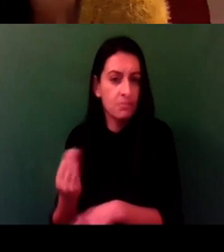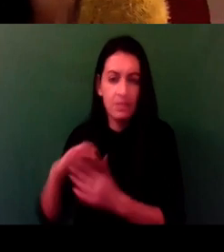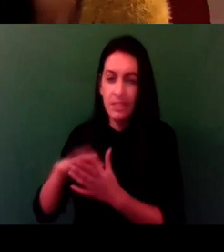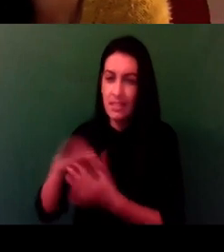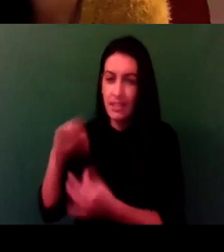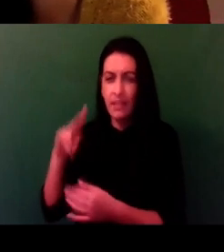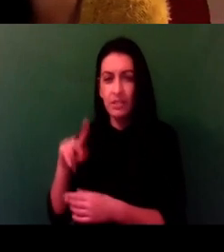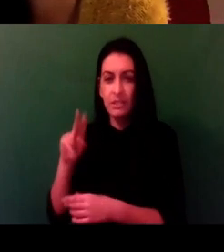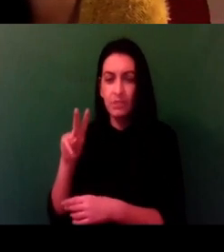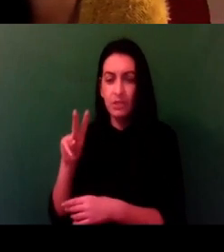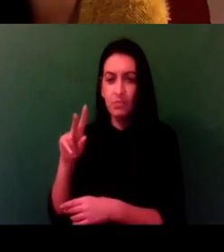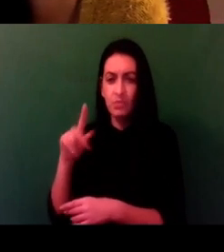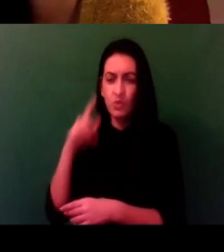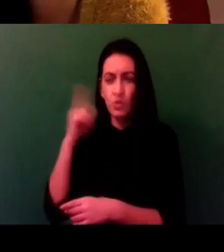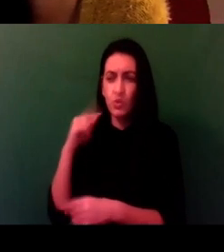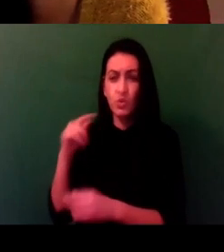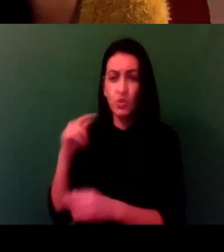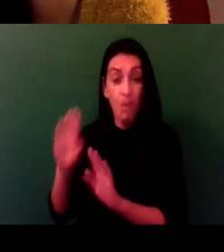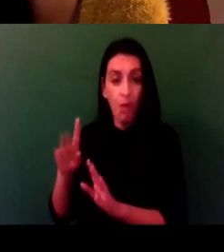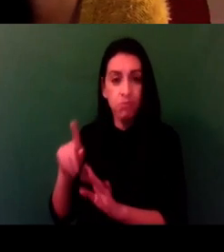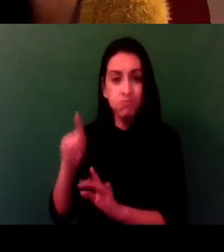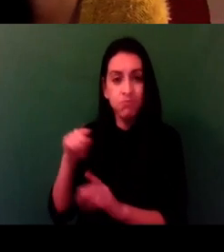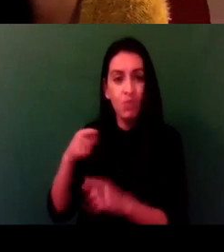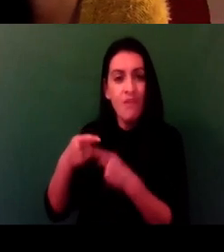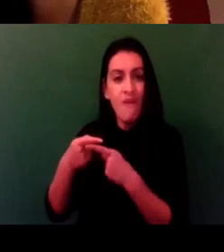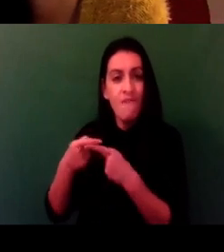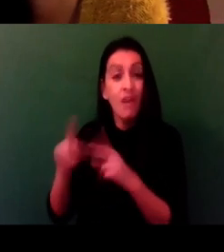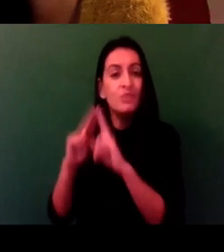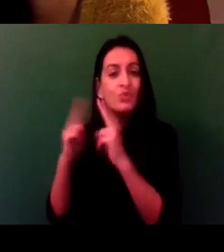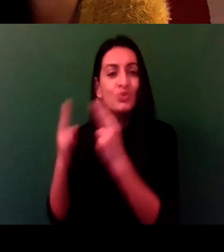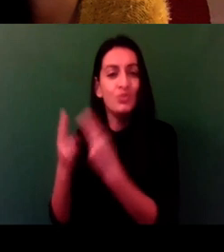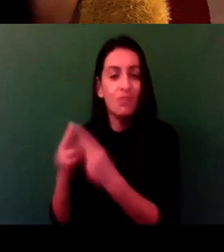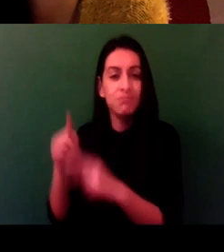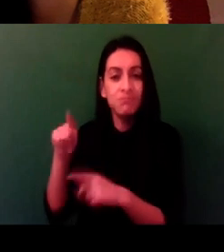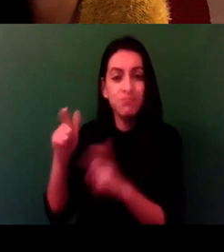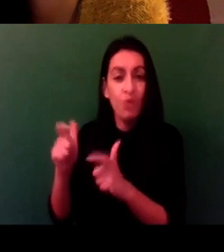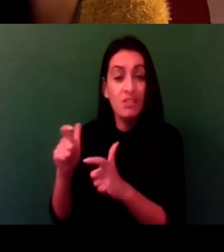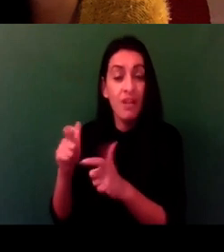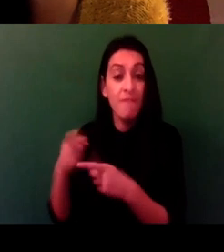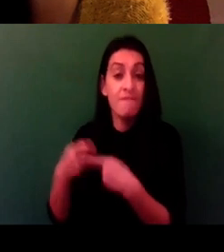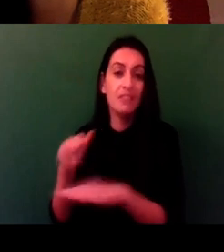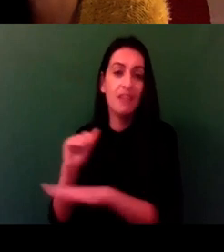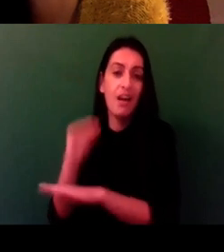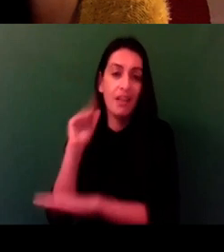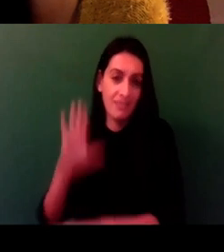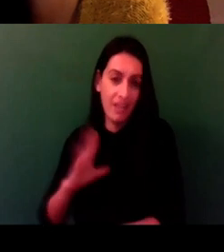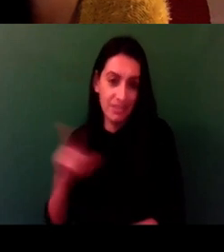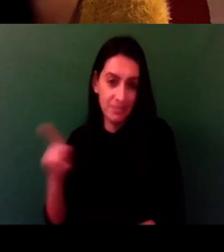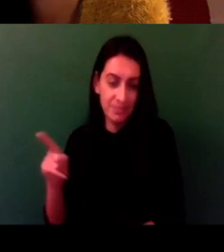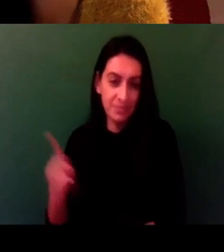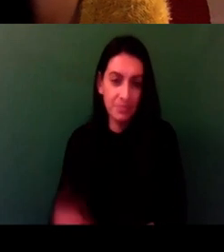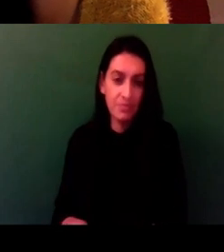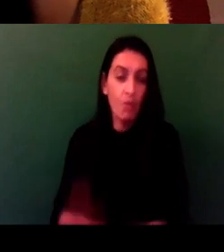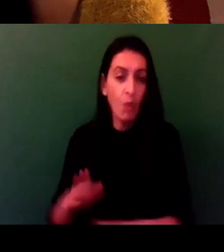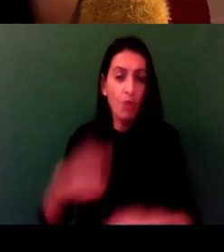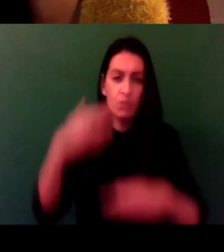bakıyoruz. Oysa o başka bir dünya ve başka ihtiyaçlara hitap ediyor. Yani katılımcılık dediğinizde mesela aslında Türkiye toplumu çok katılımcı. Yani şu